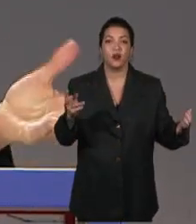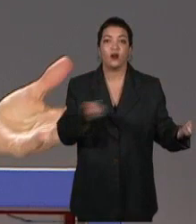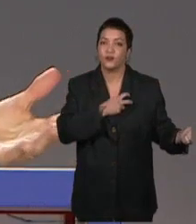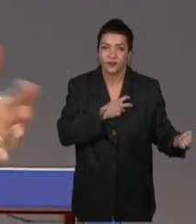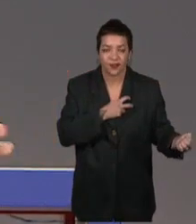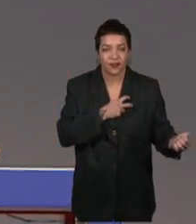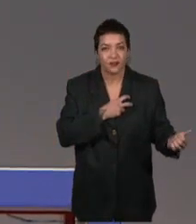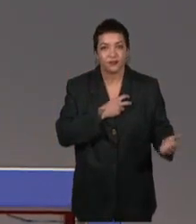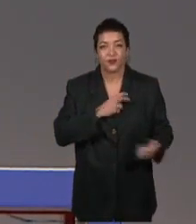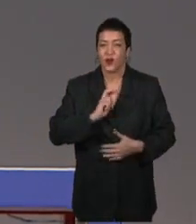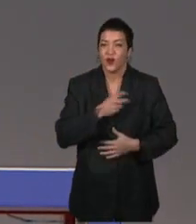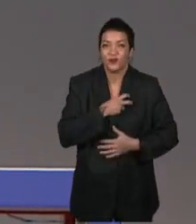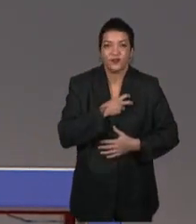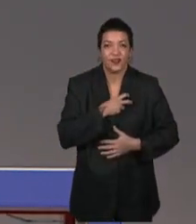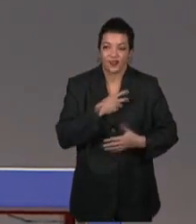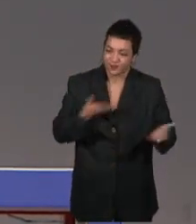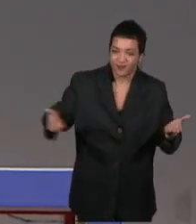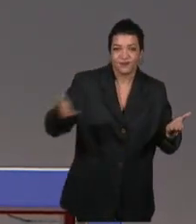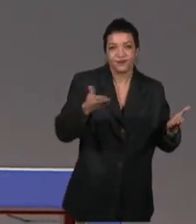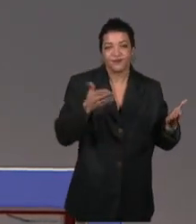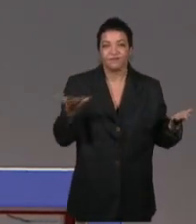enfin nous voici tous réunis.